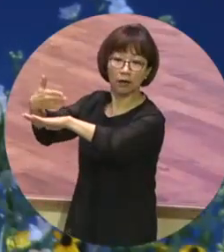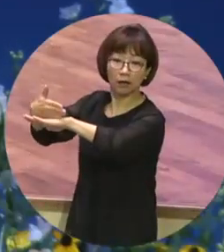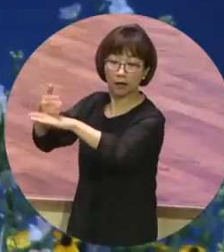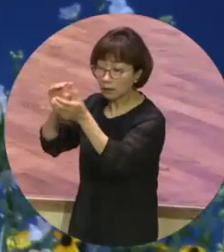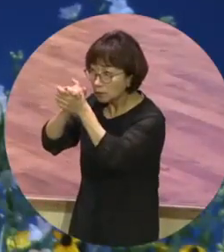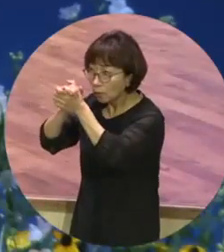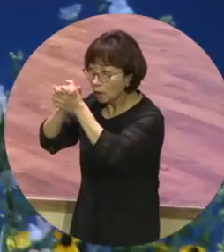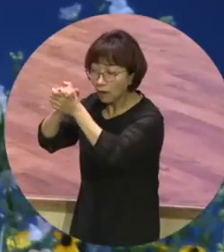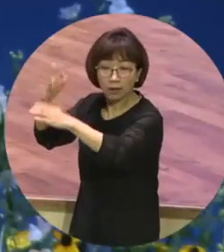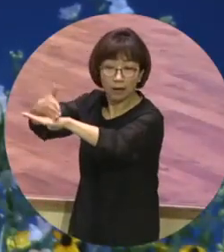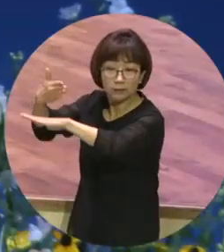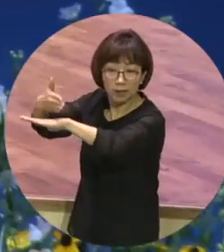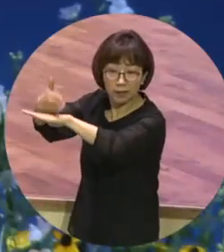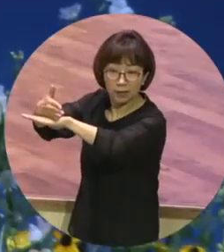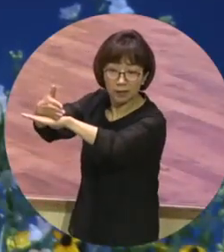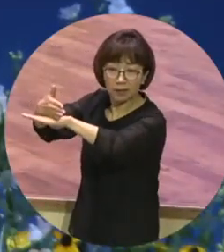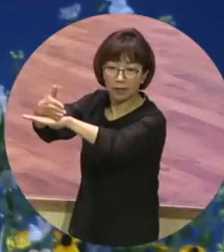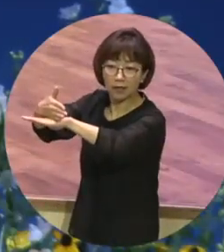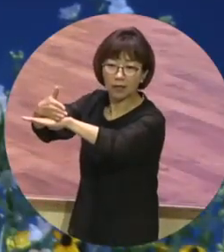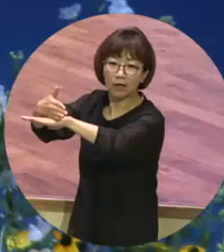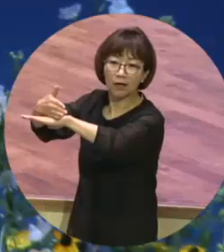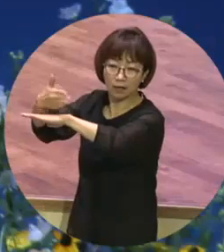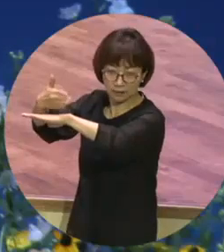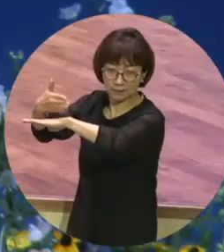감사. 감사기도.